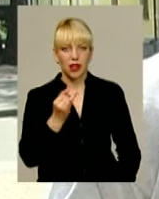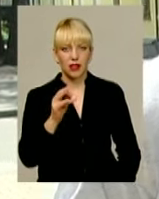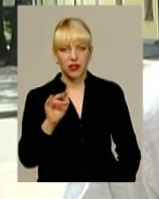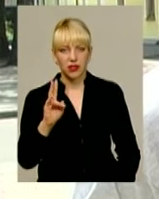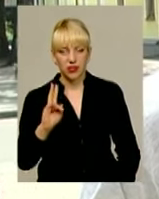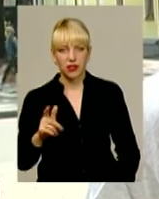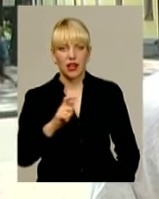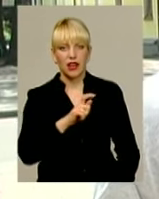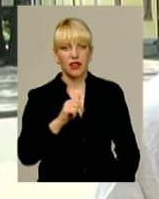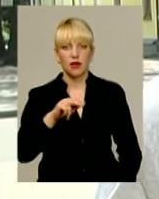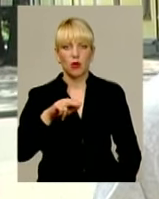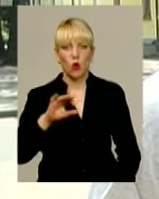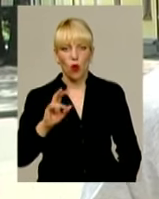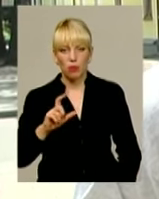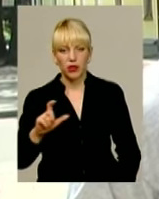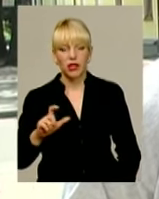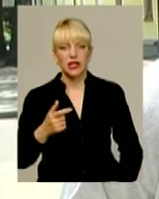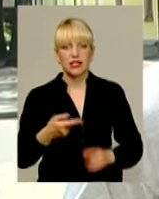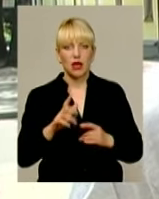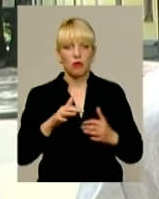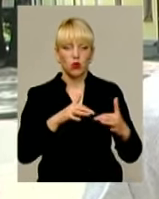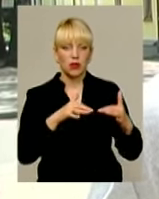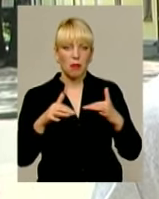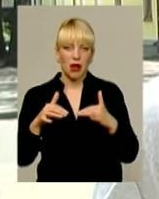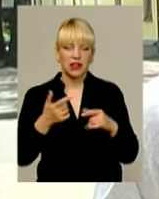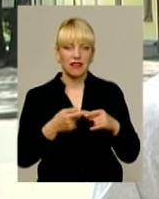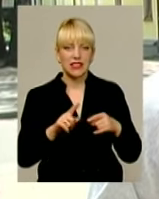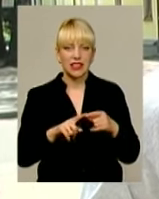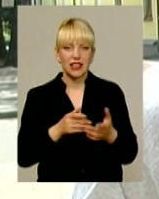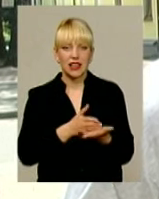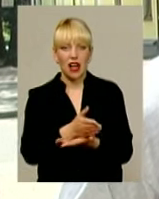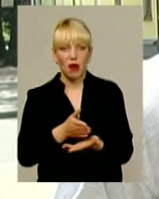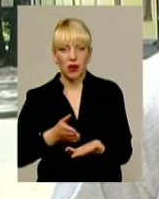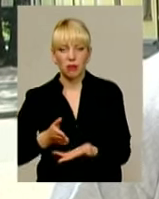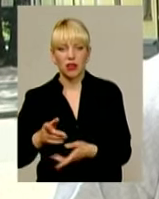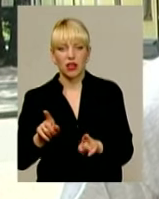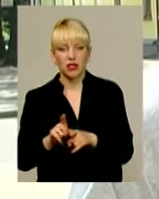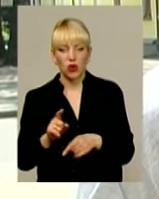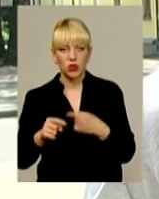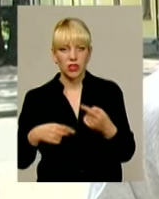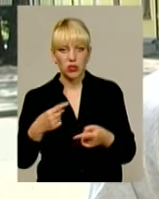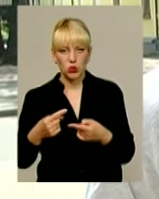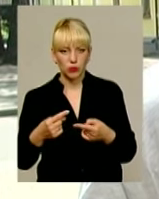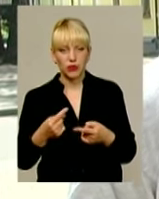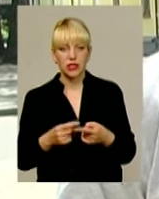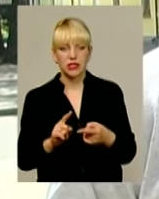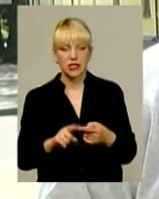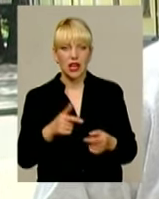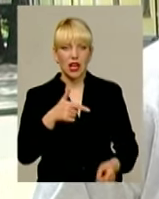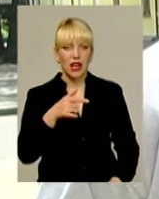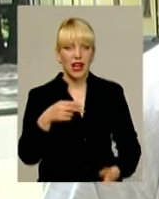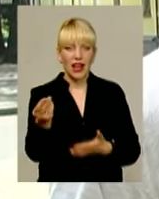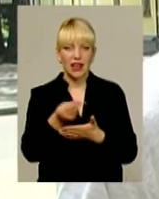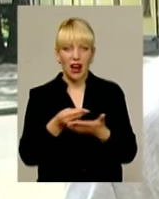хіп-хоп і папінг. Це будуть батли з цих напрямків, а також наступний елемент хіп-хоп-культури – це графіті.